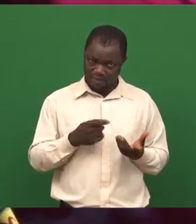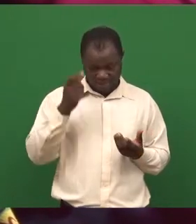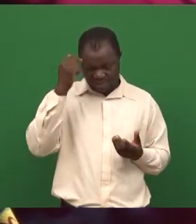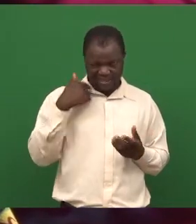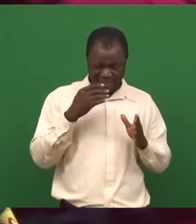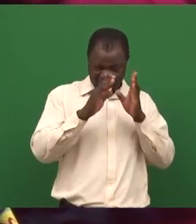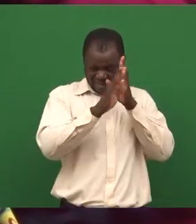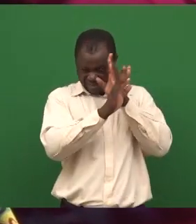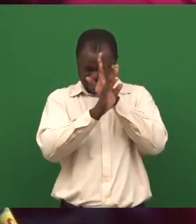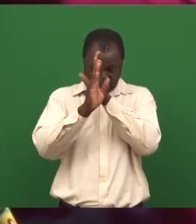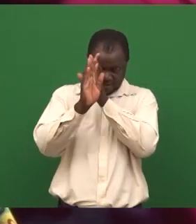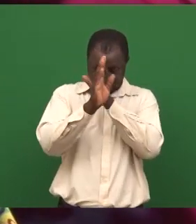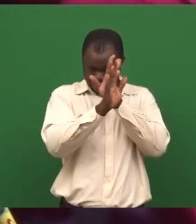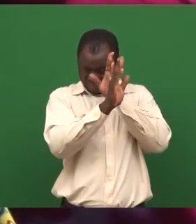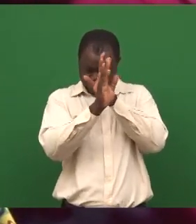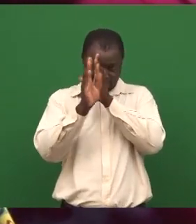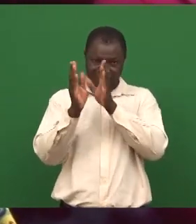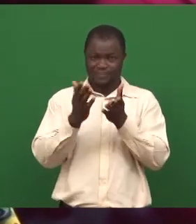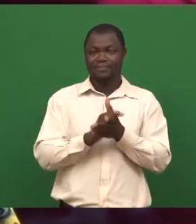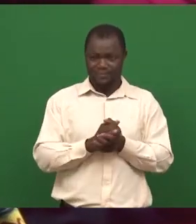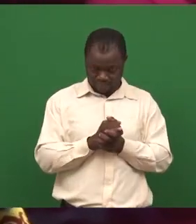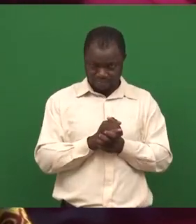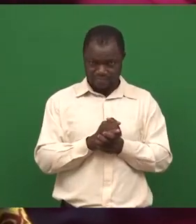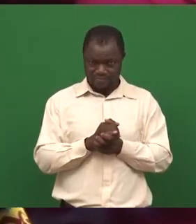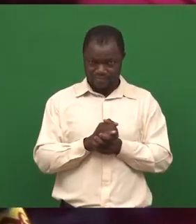tisingarovi nyoka takaviga imbwa takaviga mupini